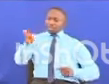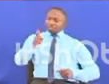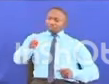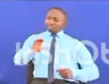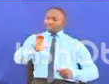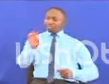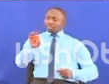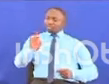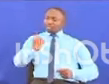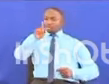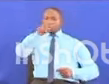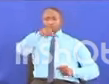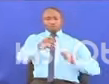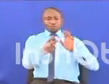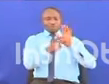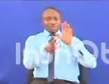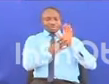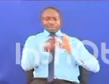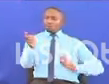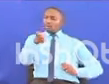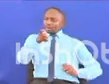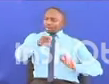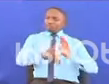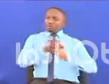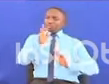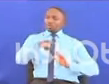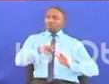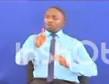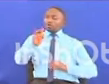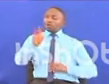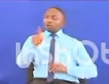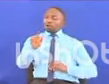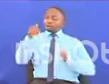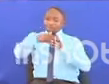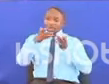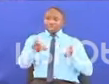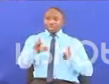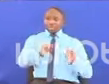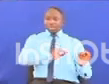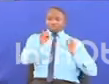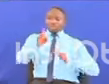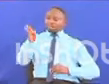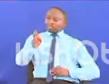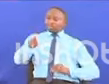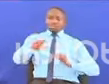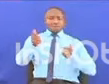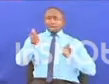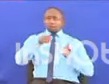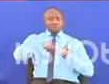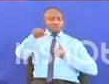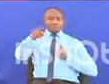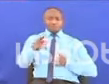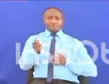79 wanaodai madeni yao tangu akiwa wako Kondoa mpaka leo. Halmashauri ya Chemba iko pale, hawajalipo hela